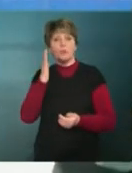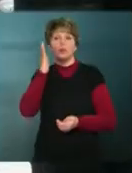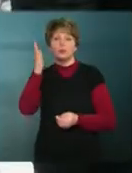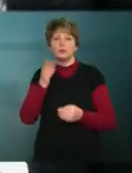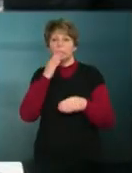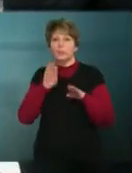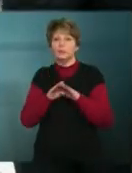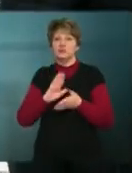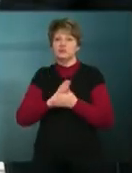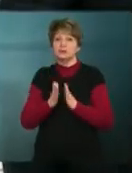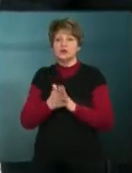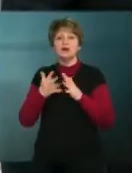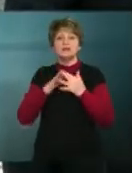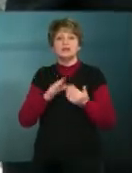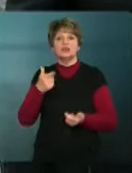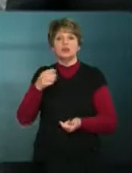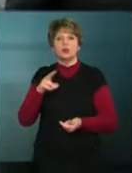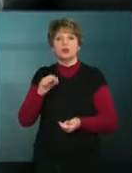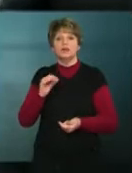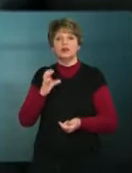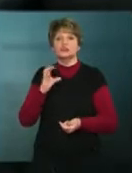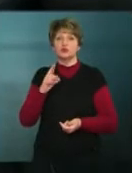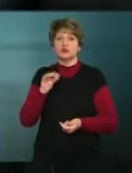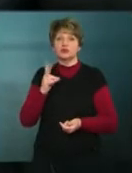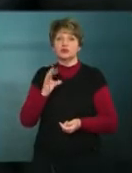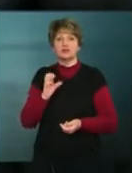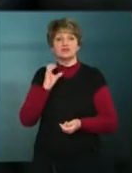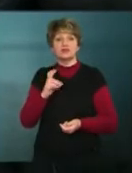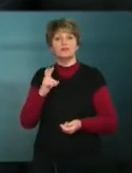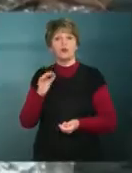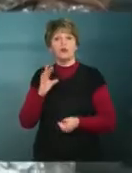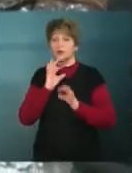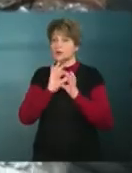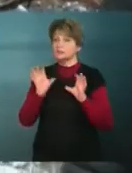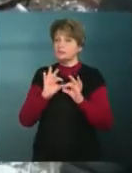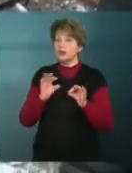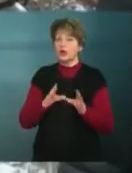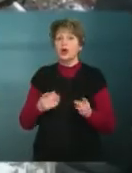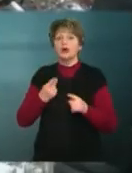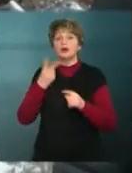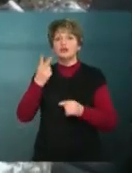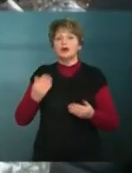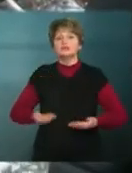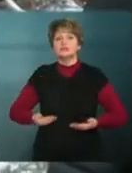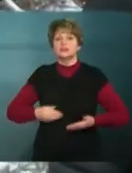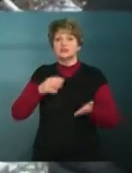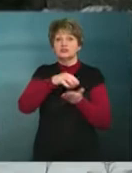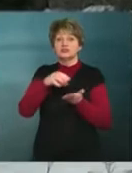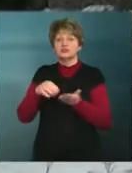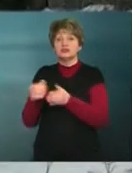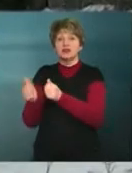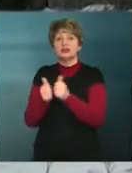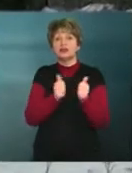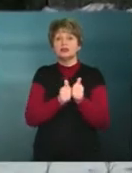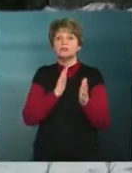ці ситуації. Сільський голова Свидівка та Сокирного Світлана Вовк розповідає, обидва населені пункти межують із лісом,